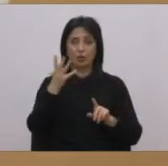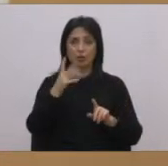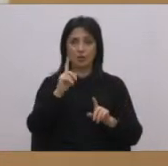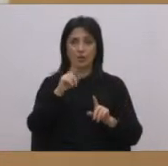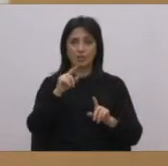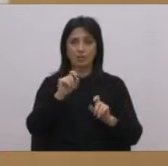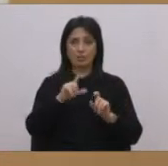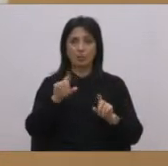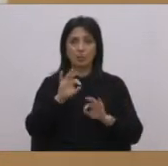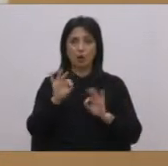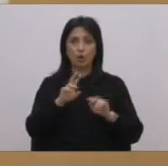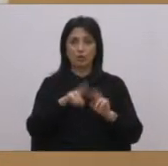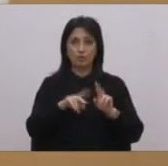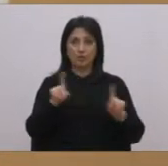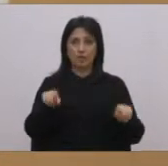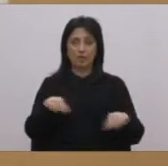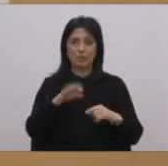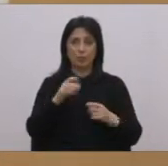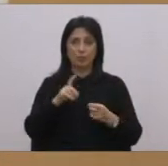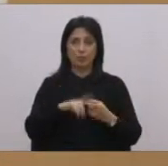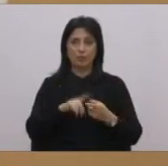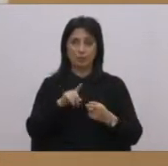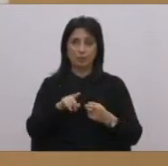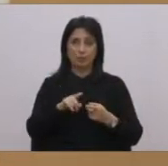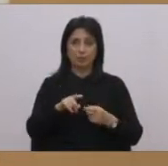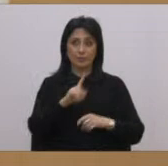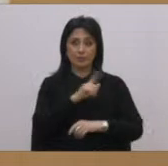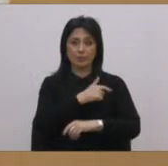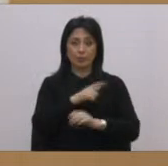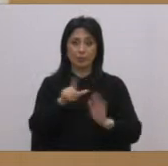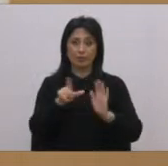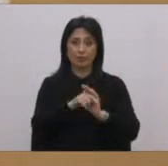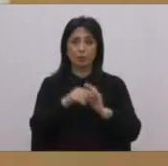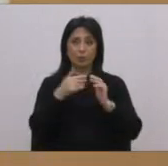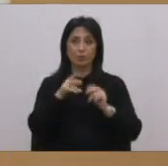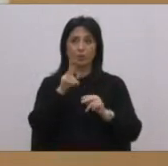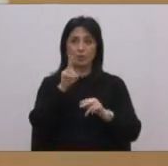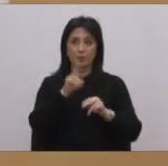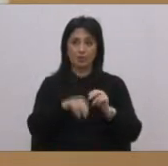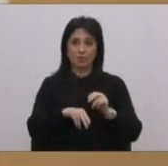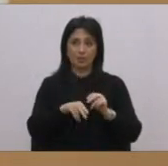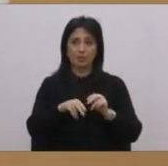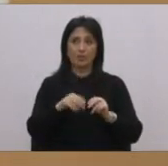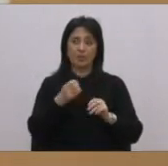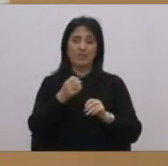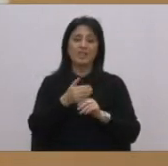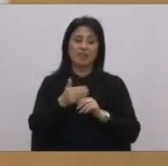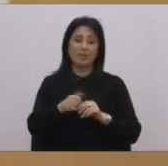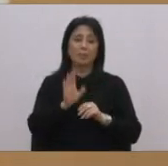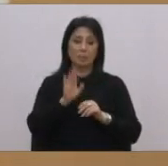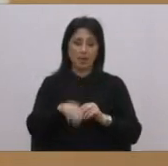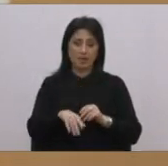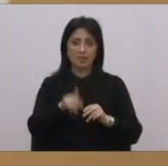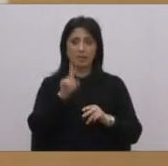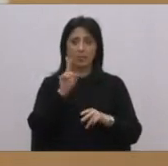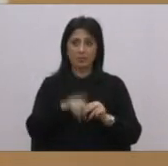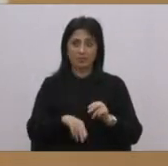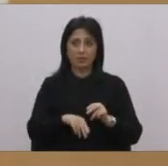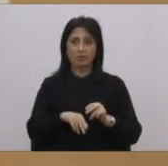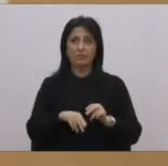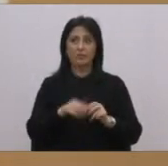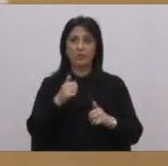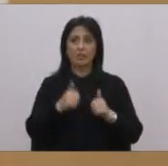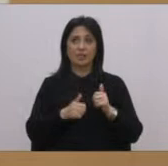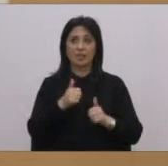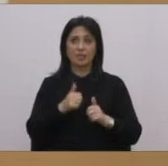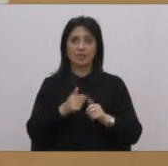მშენებლობის პროექტთან და რეაბილიტაციასთან დაკავშირებით, დონორთან ერთად უკვე დამთავრდა დაგვიანებით, რა თქმა უნდა, მაგრამ მაინც დამთავრდა